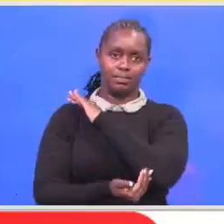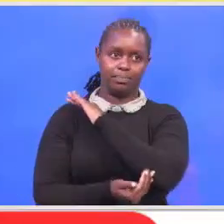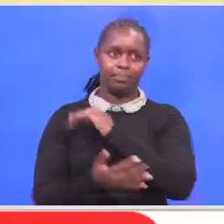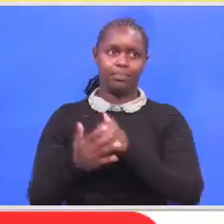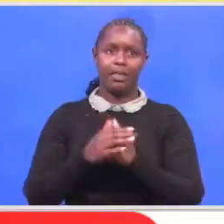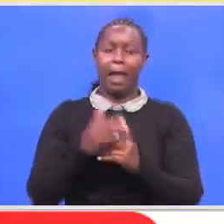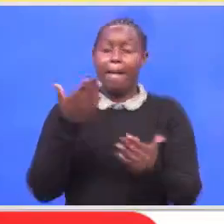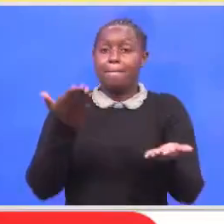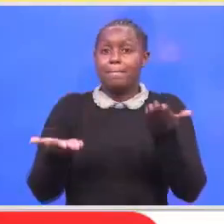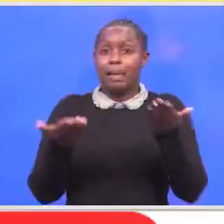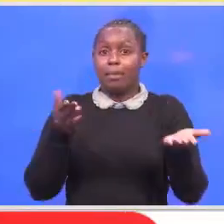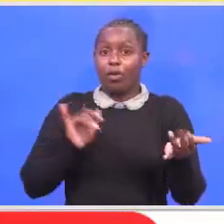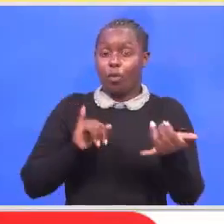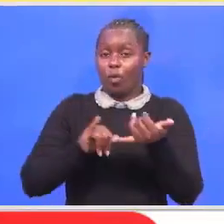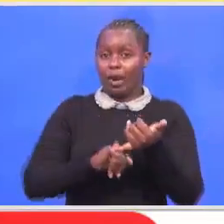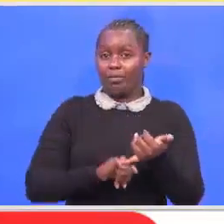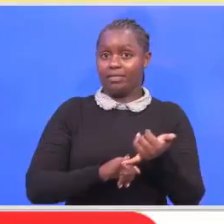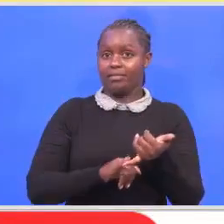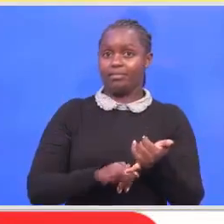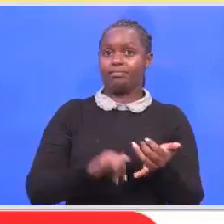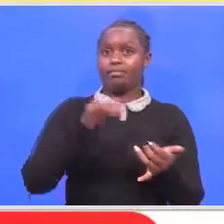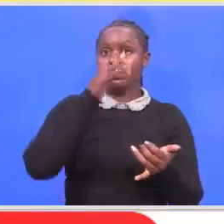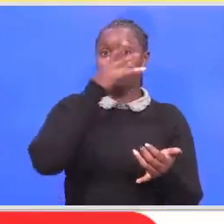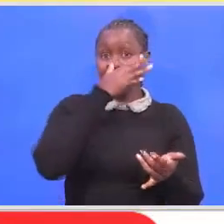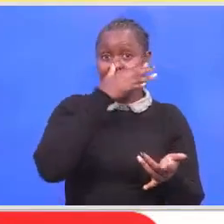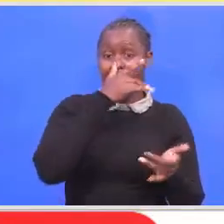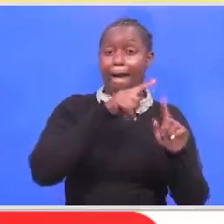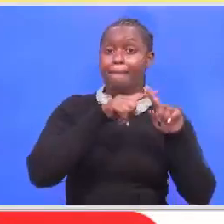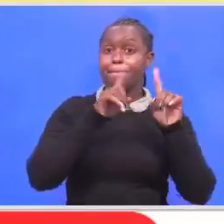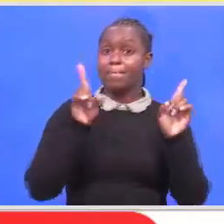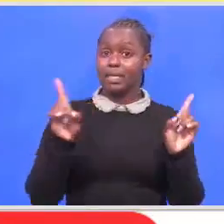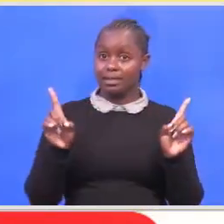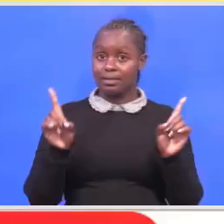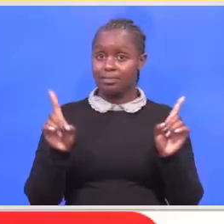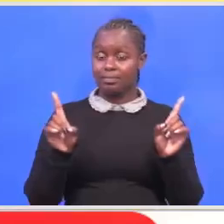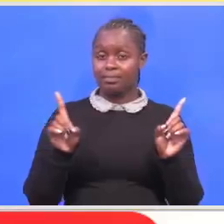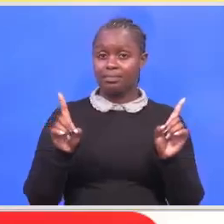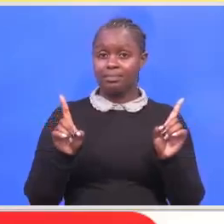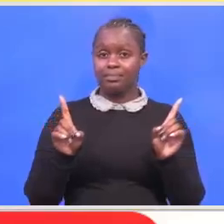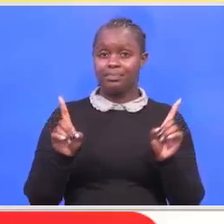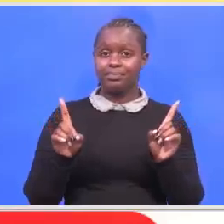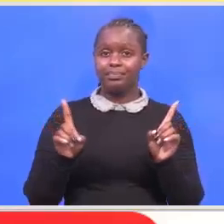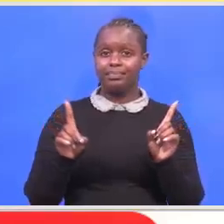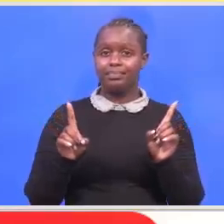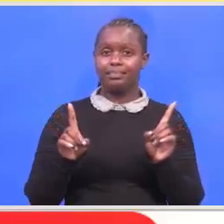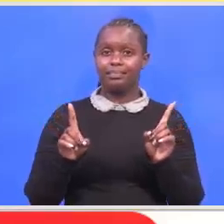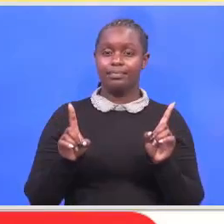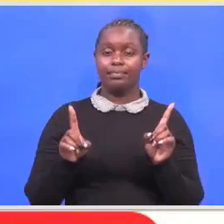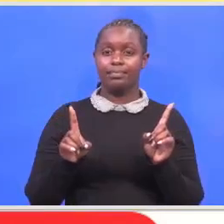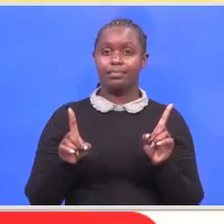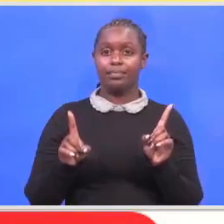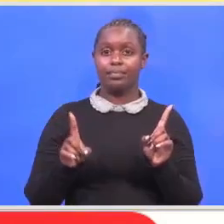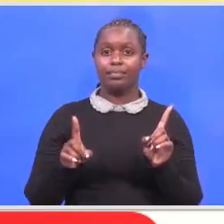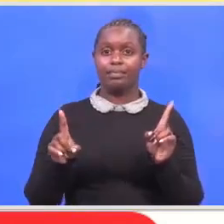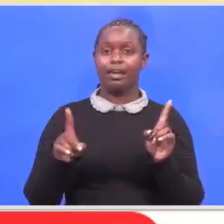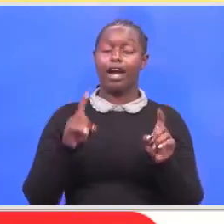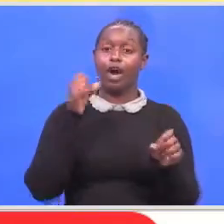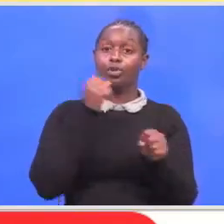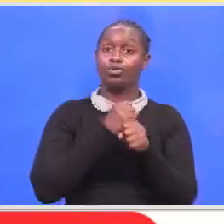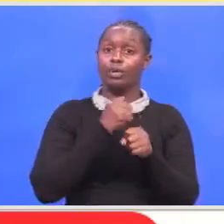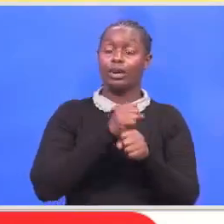wife cheated on him, that is a possibility, but that the technique of doing